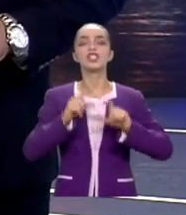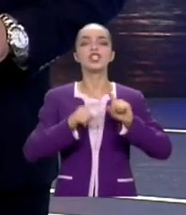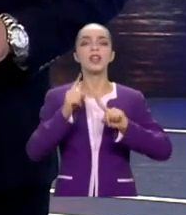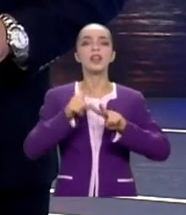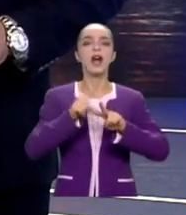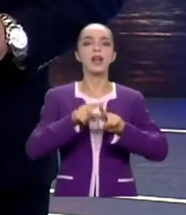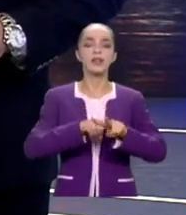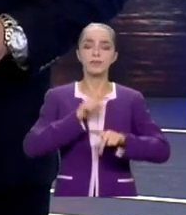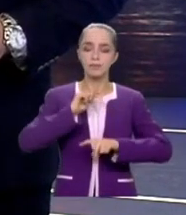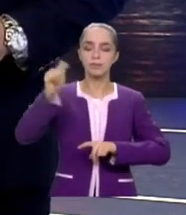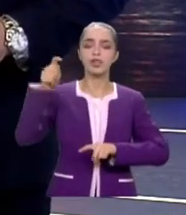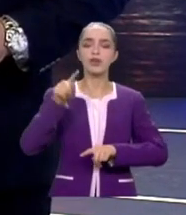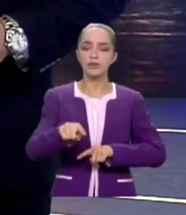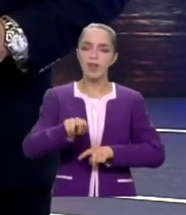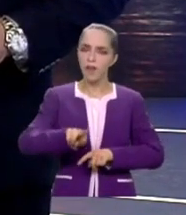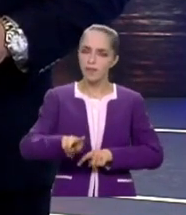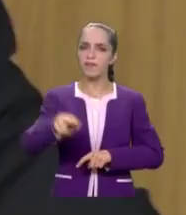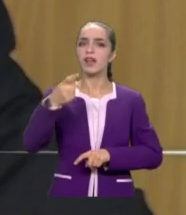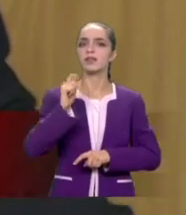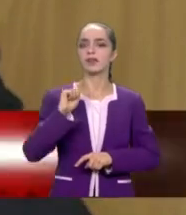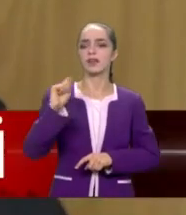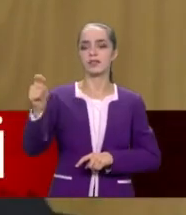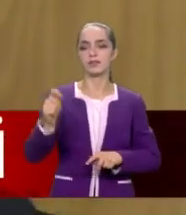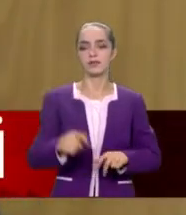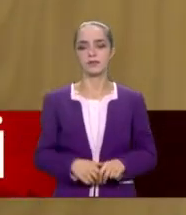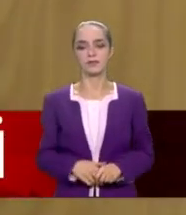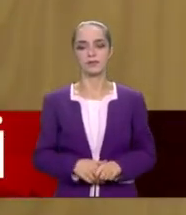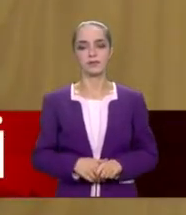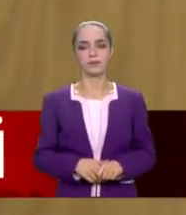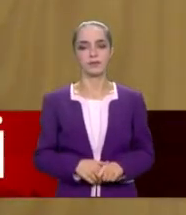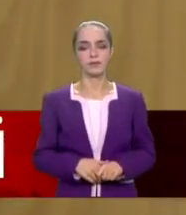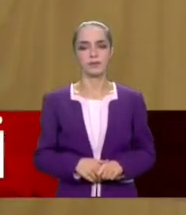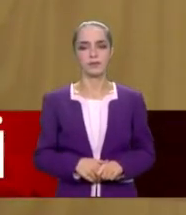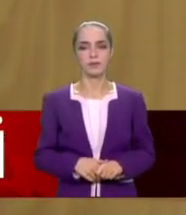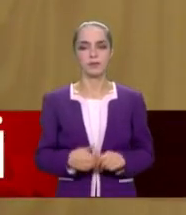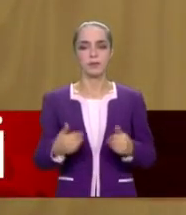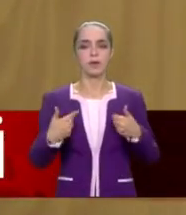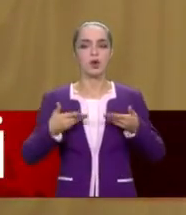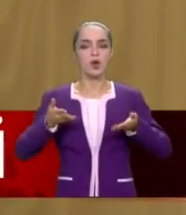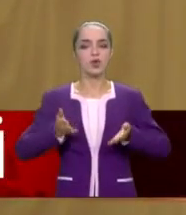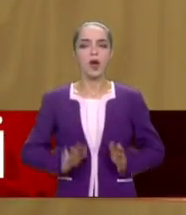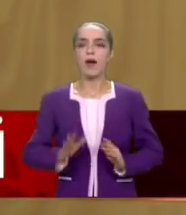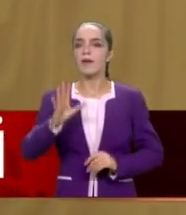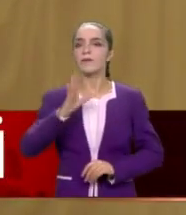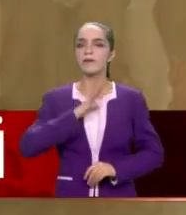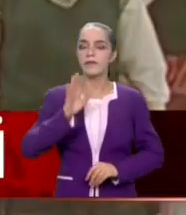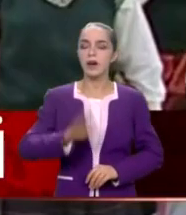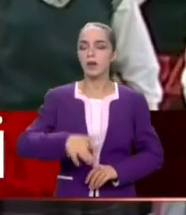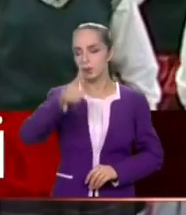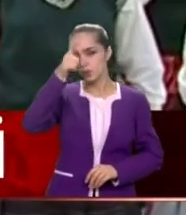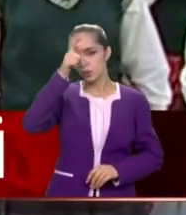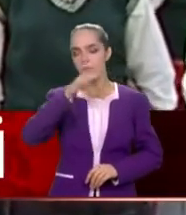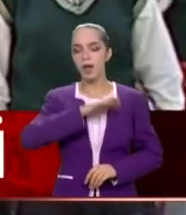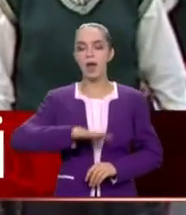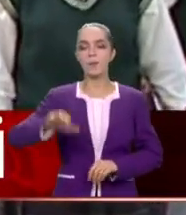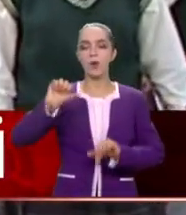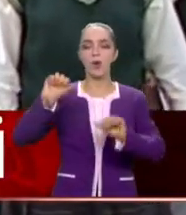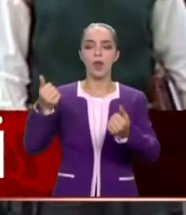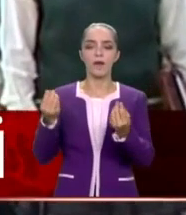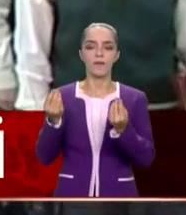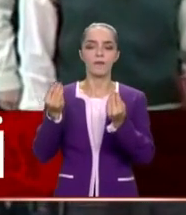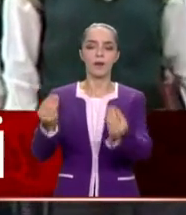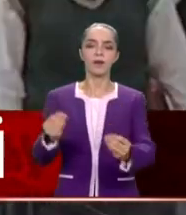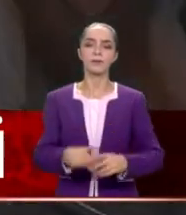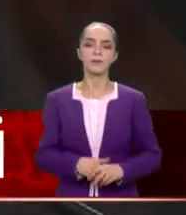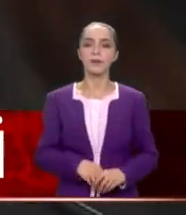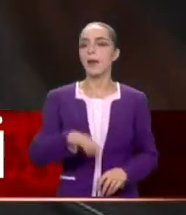teşebbüsten vazgeçsinler diye seslendi. Biz doğarken varlığımızı Türk varlığına adadık. MHP lideri Devlet